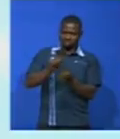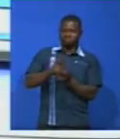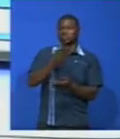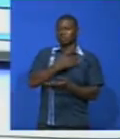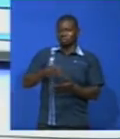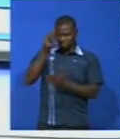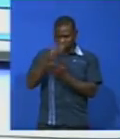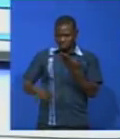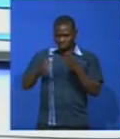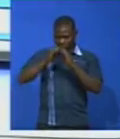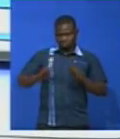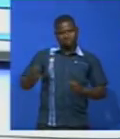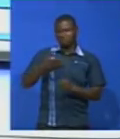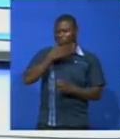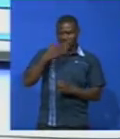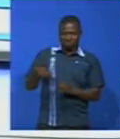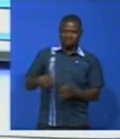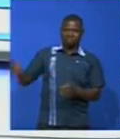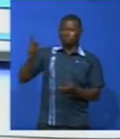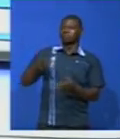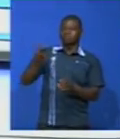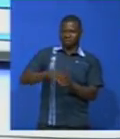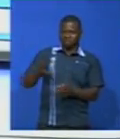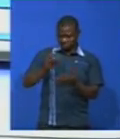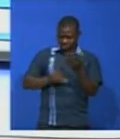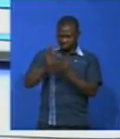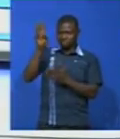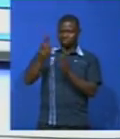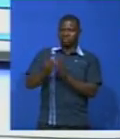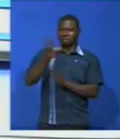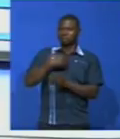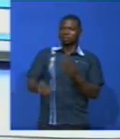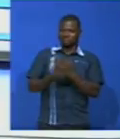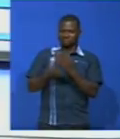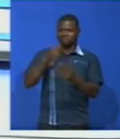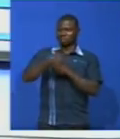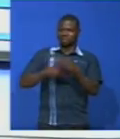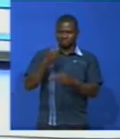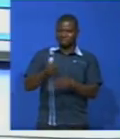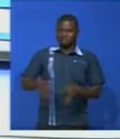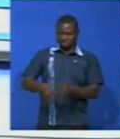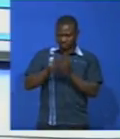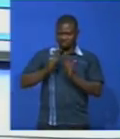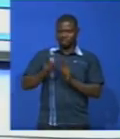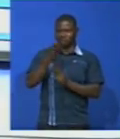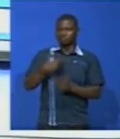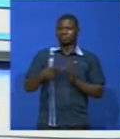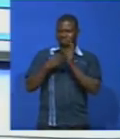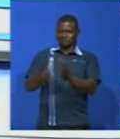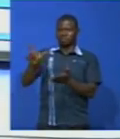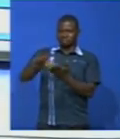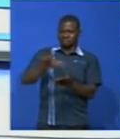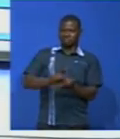participer au développement de l'économie nationale. Une rencontre d'information et de sensibilisation a permis hier de présenter la loi et la charte.